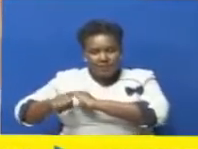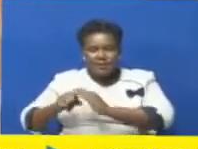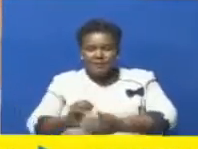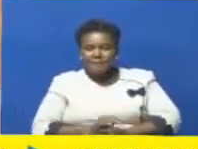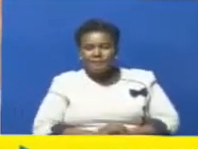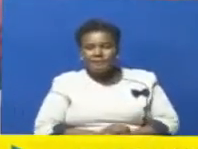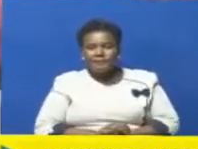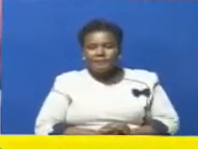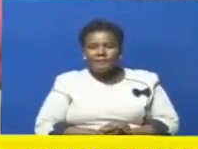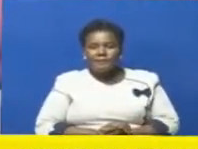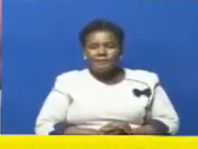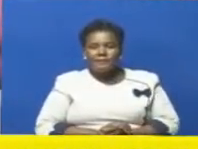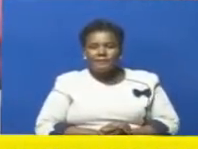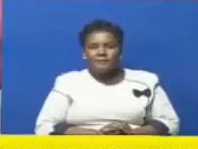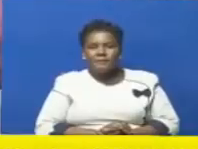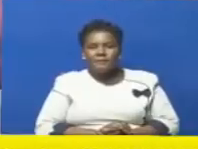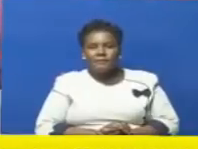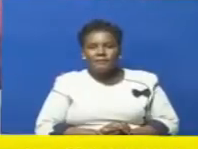Princess.